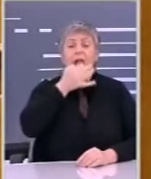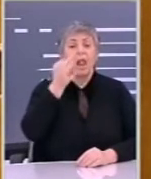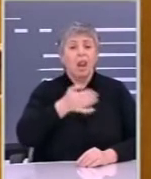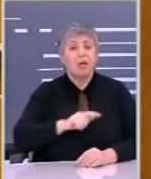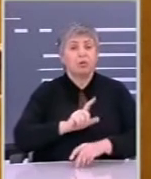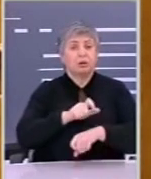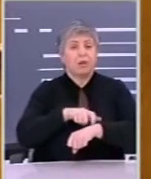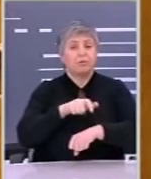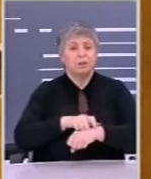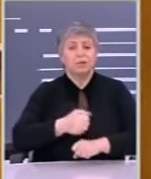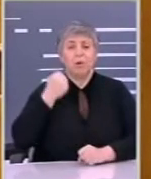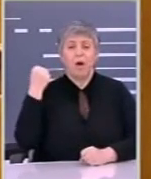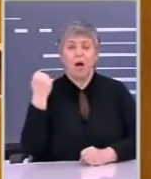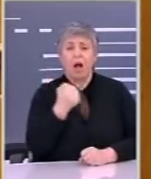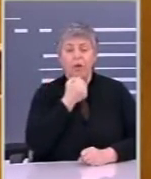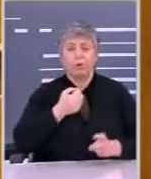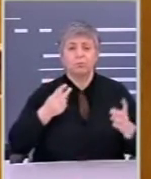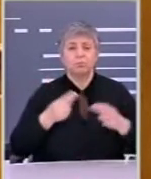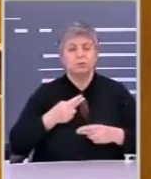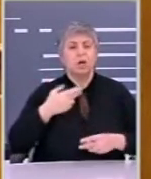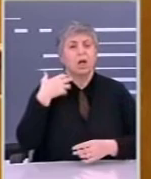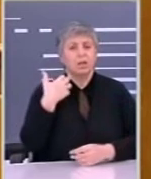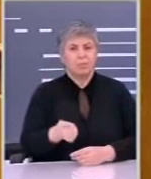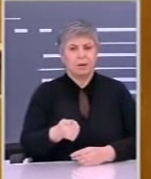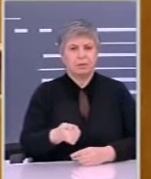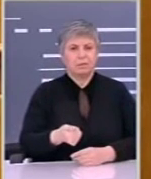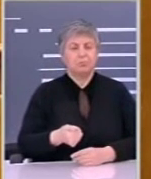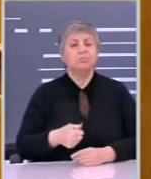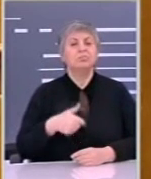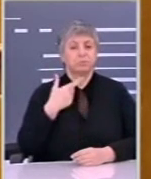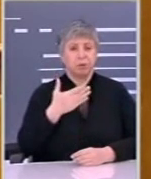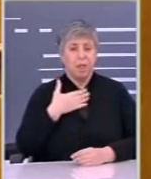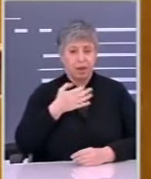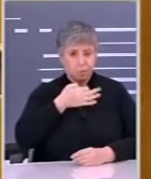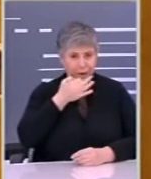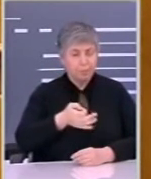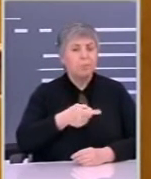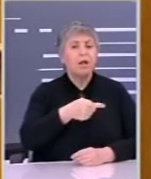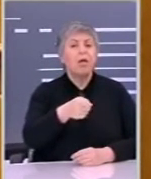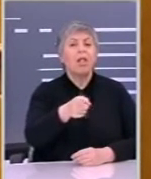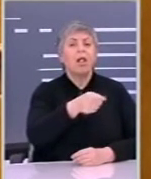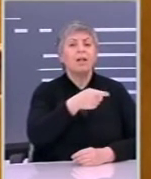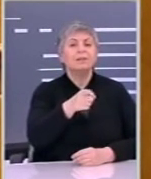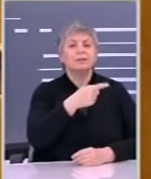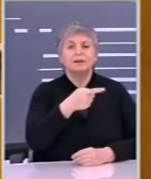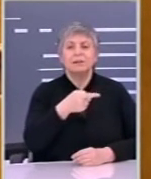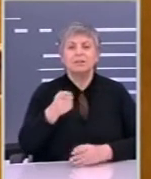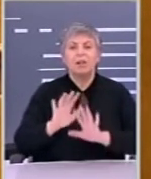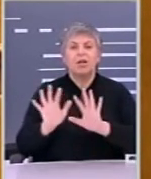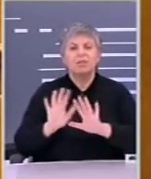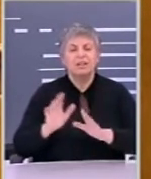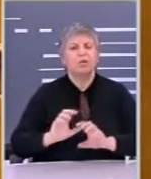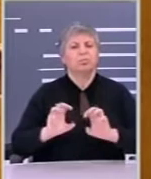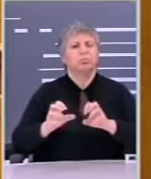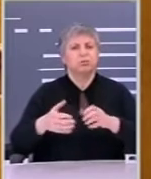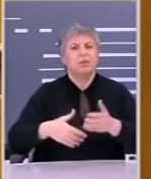τόπος. Ναι, ήτανε οι σχέσεις διαπλοκής που είχατε χτίσει.